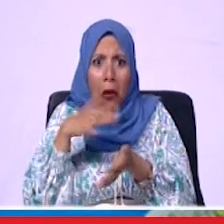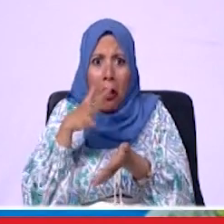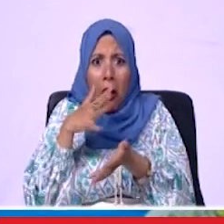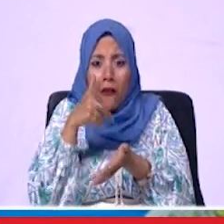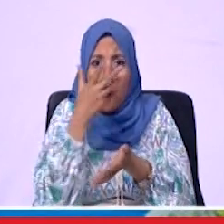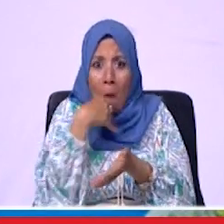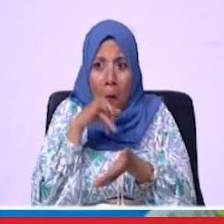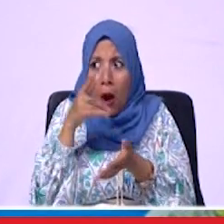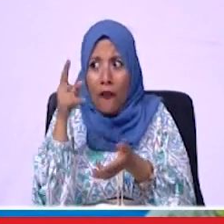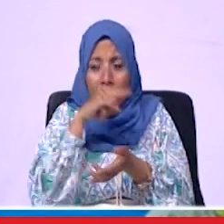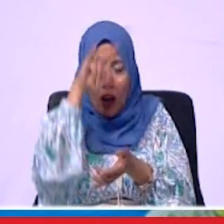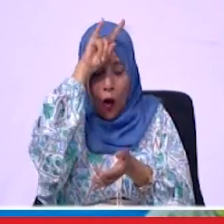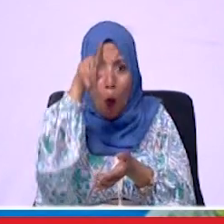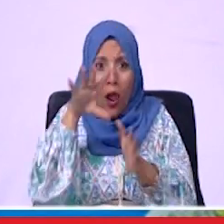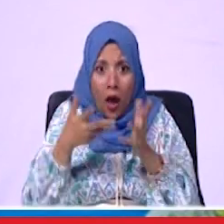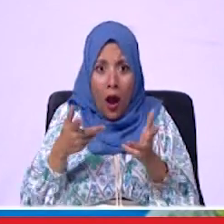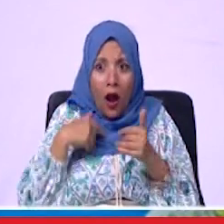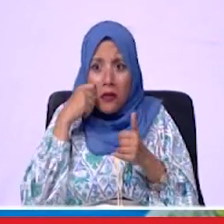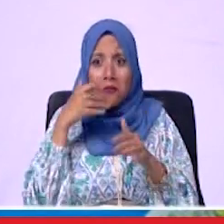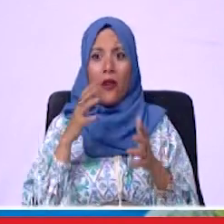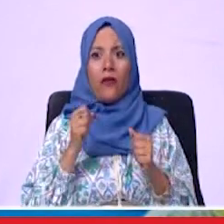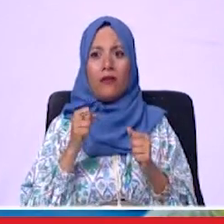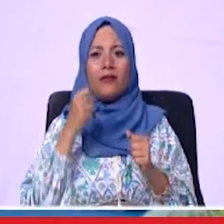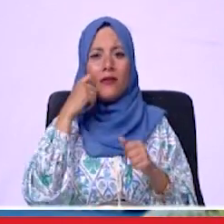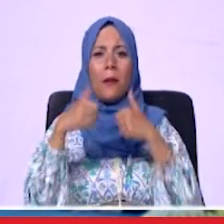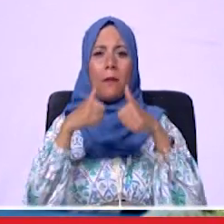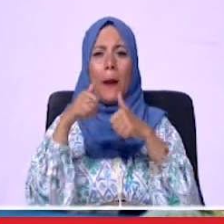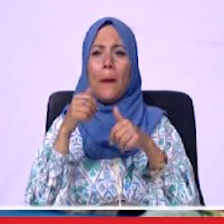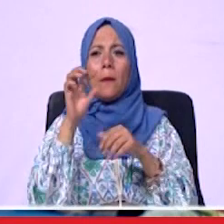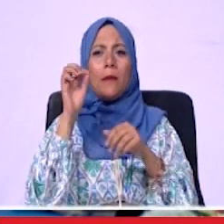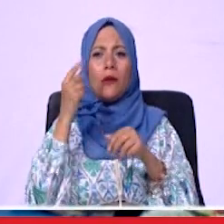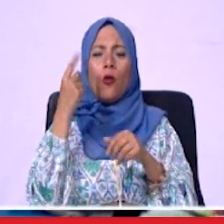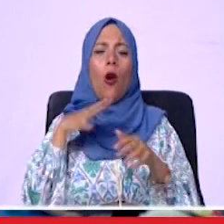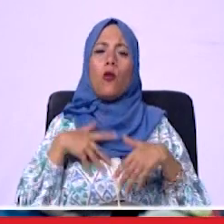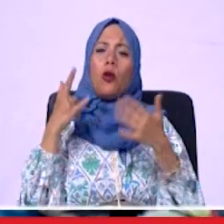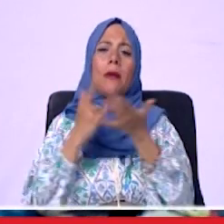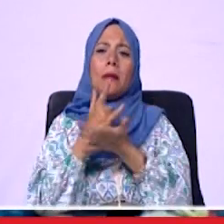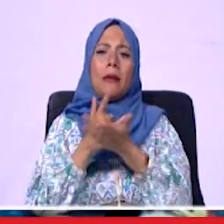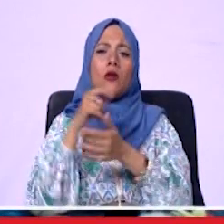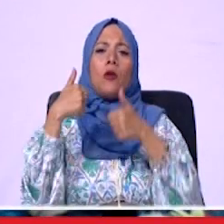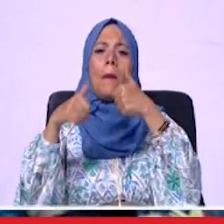خايفين كده هيجرب عليهم ويروحش المدرسة اليوم الامتحان.